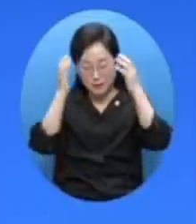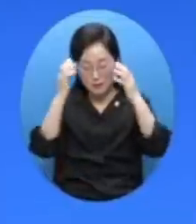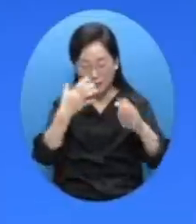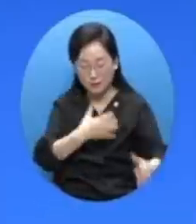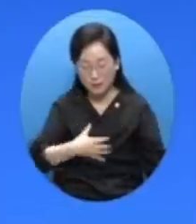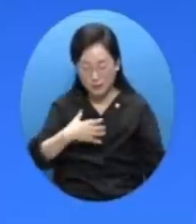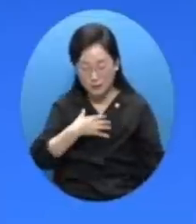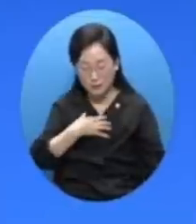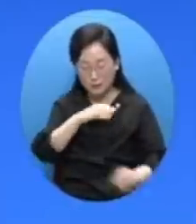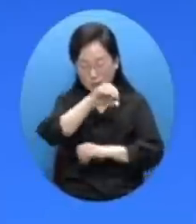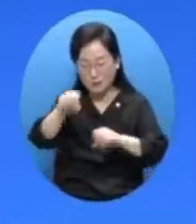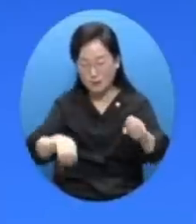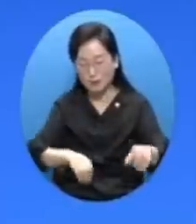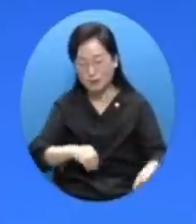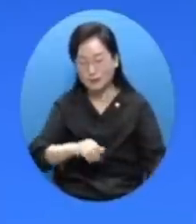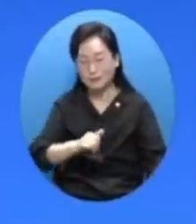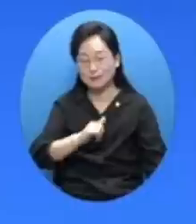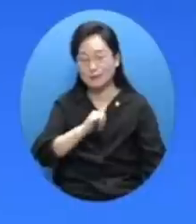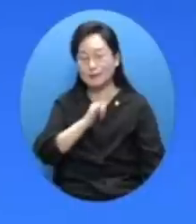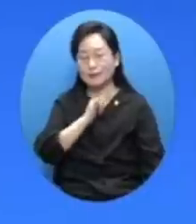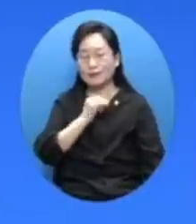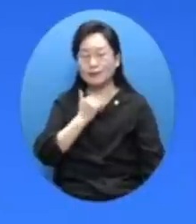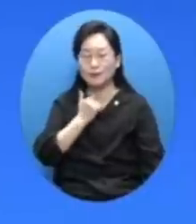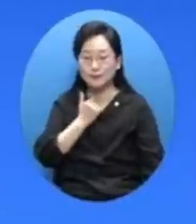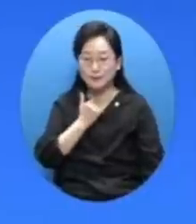와서 차라리 죽었으면 좋겠다